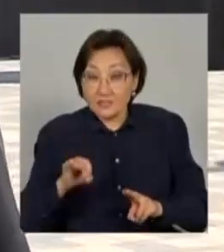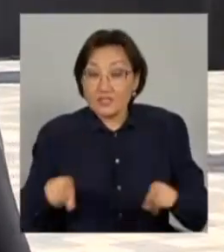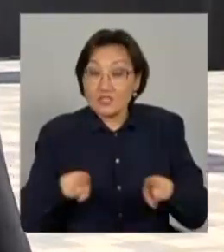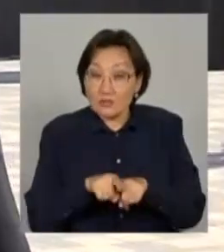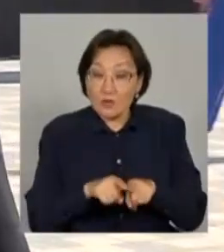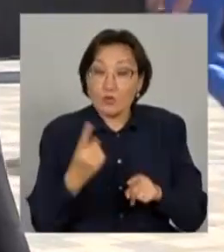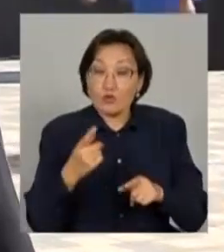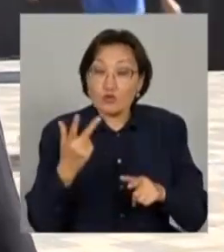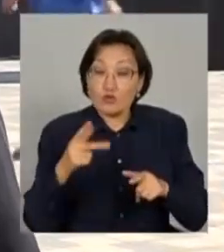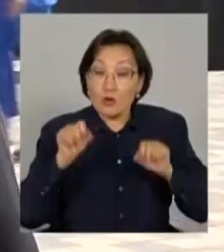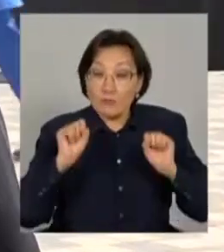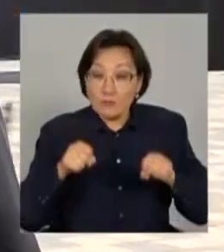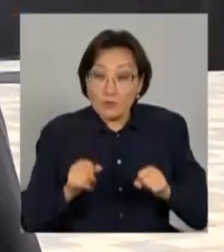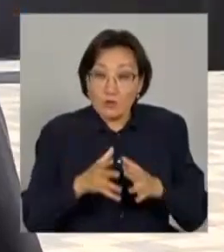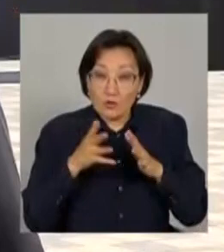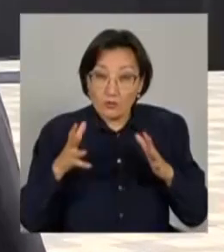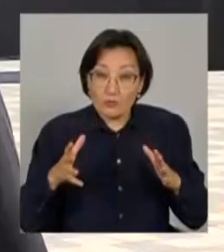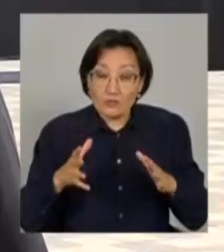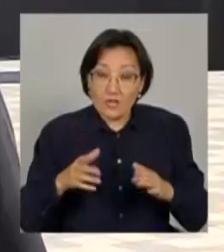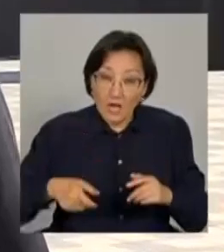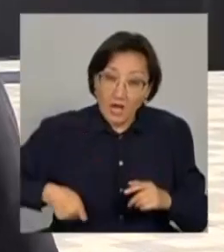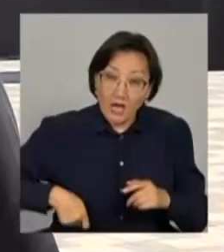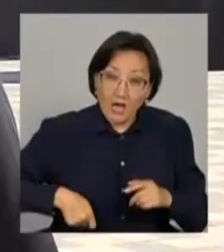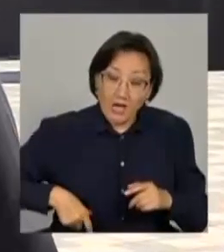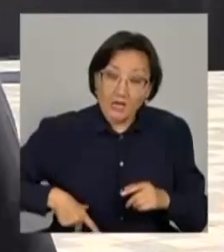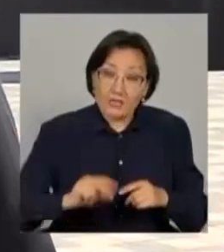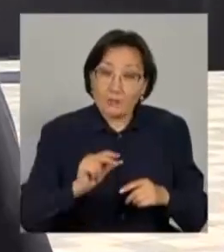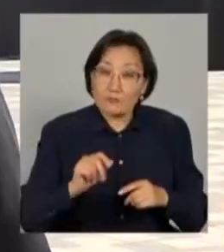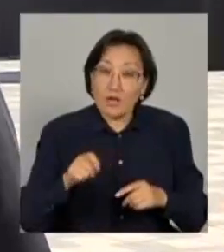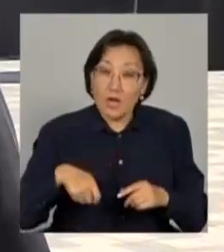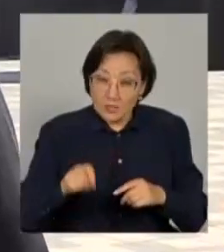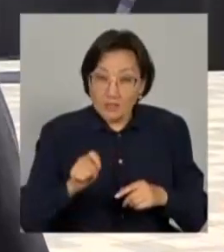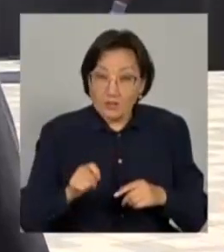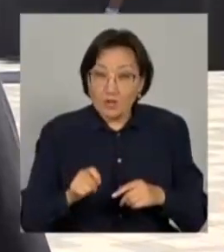возможностьтан көбірек кім атып шығады, солар қарай өтеді.